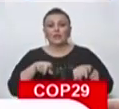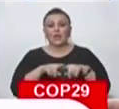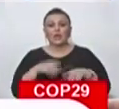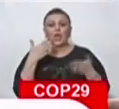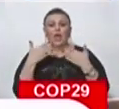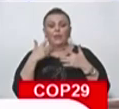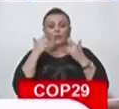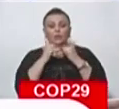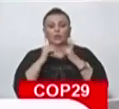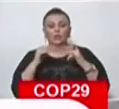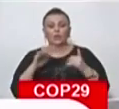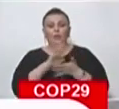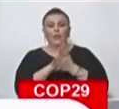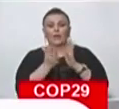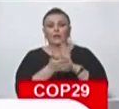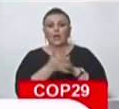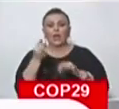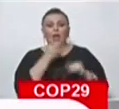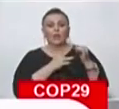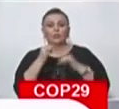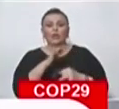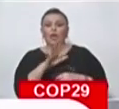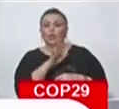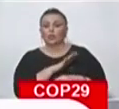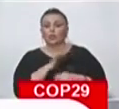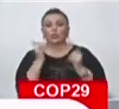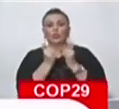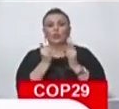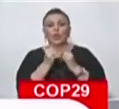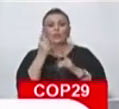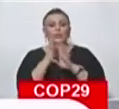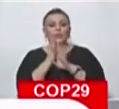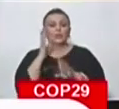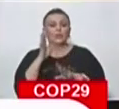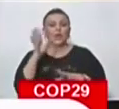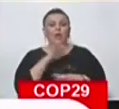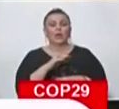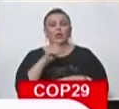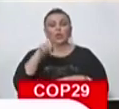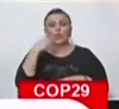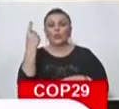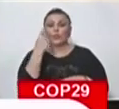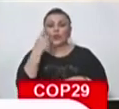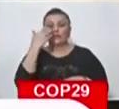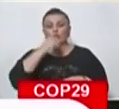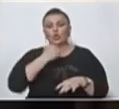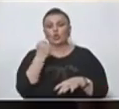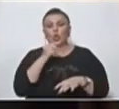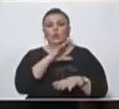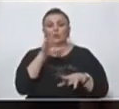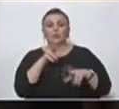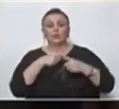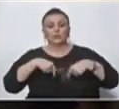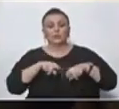əməkdaşlığın genişləndirilməsi məsələləri müzakirə edilib. Daha sonra qonaqlar bir saylı Bakı Dost Mərkəzində əhaliyə göstərilən